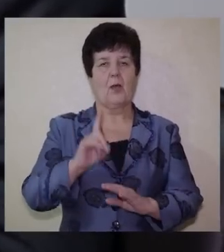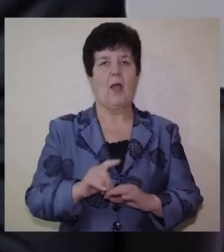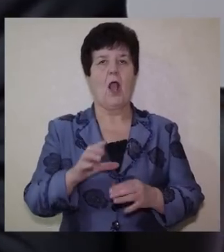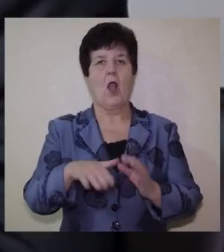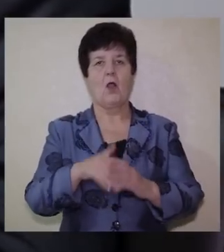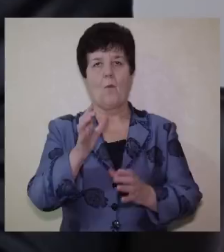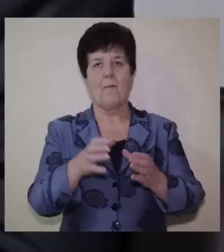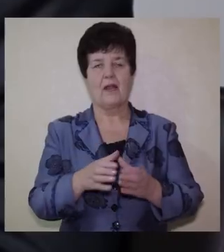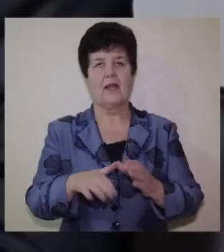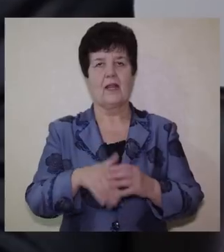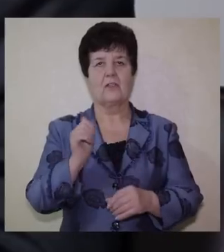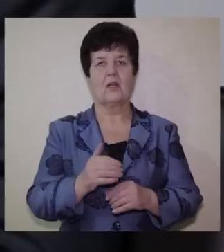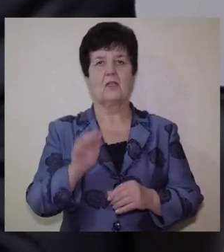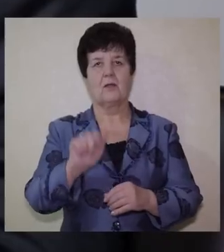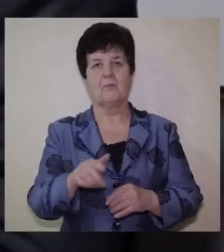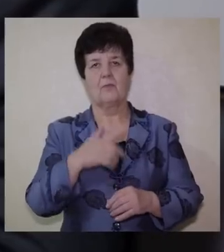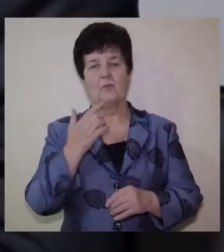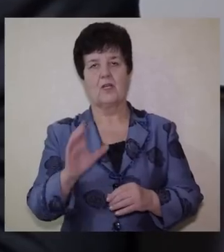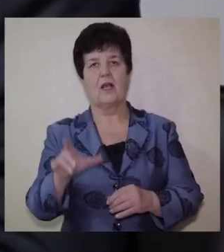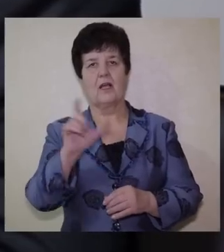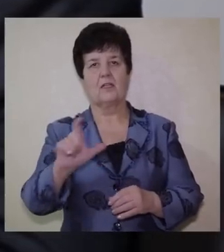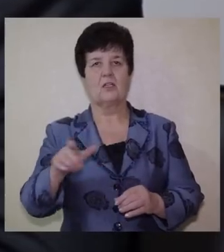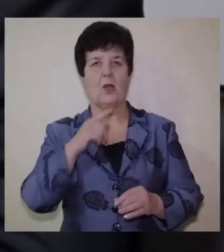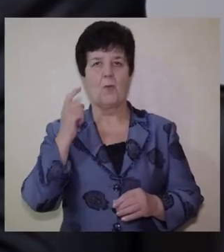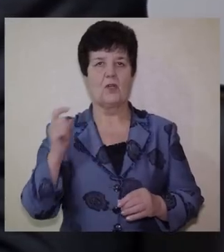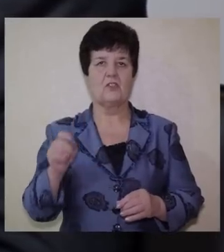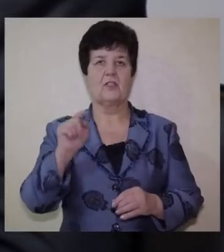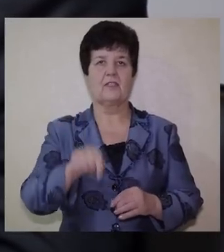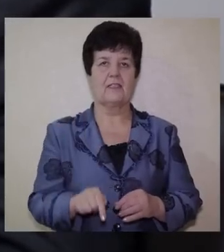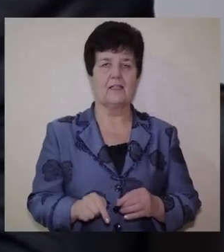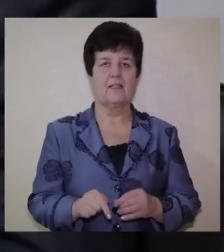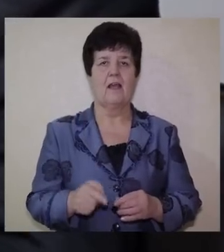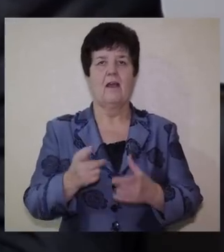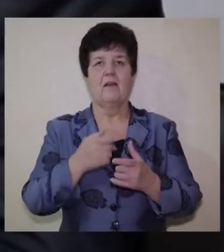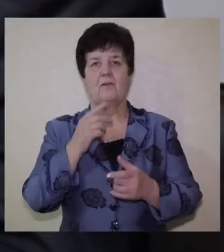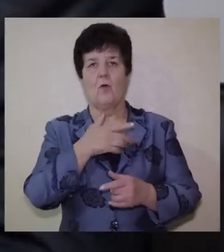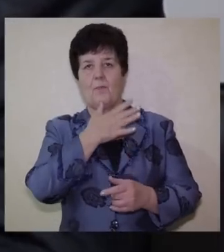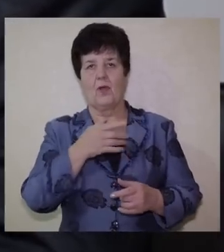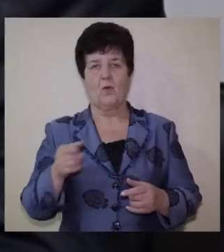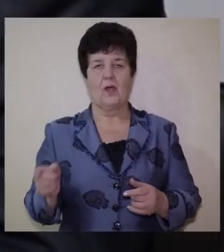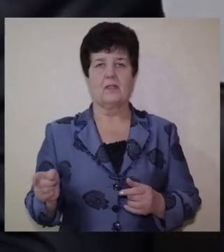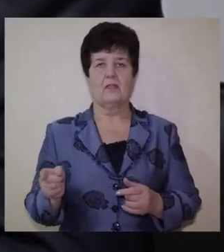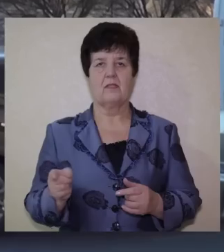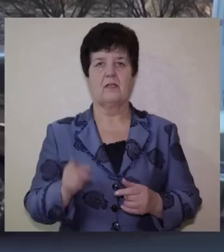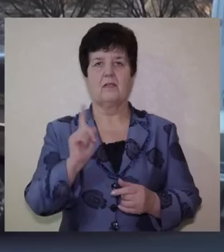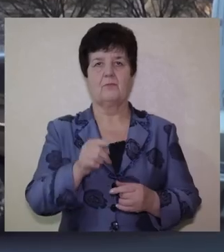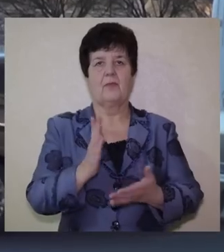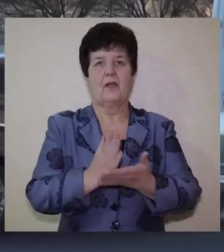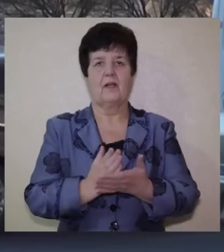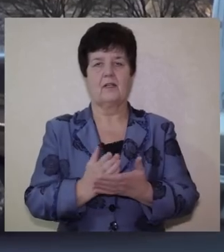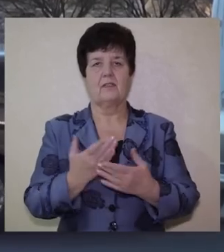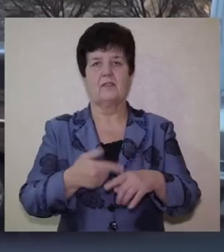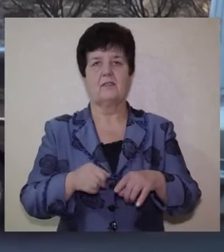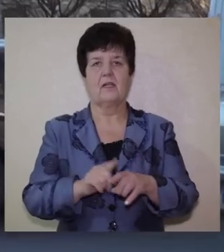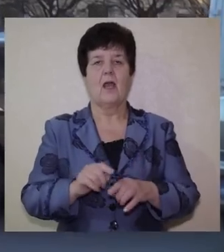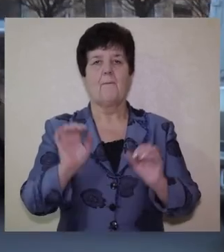campania electorală mai târziu decât candidații din partea partidelor politice, pentru că sunt nevoiți o perioadă de timp să piardă